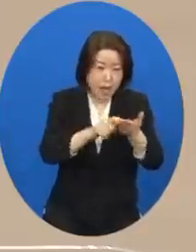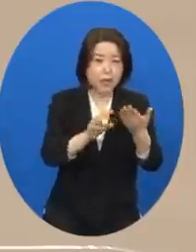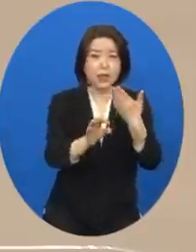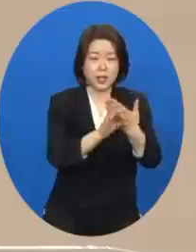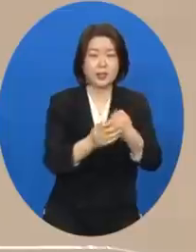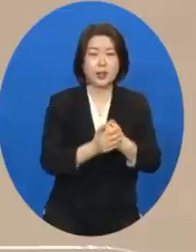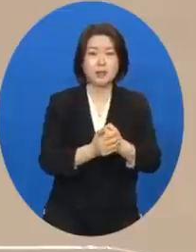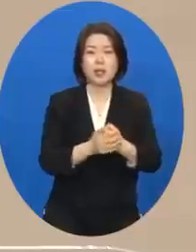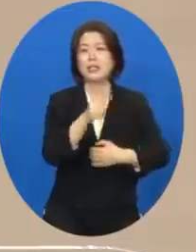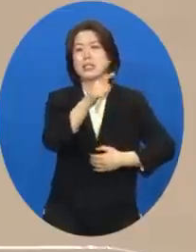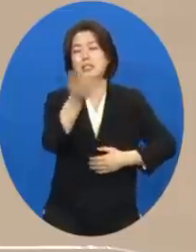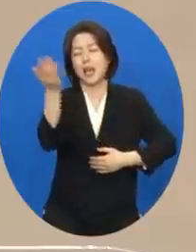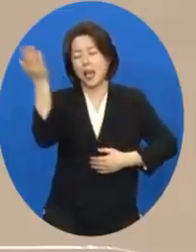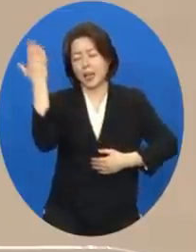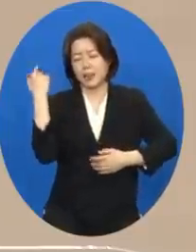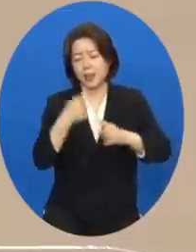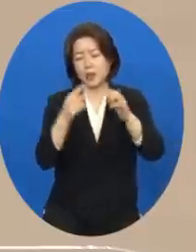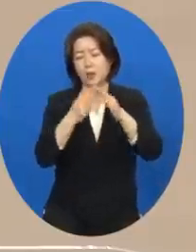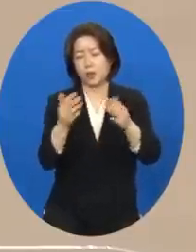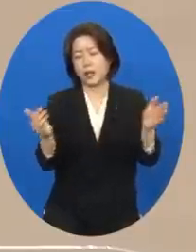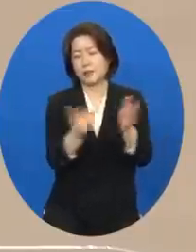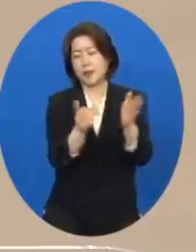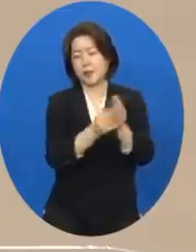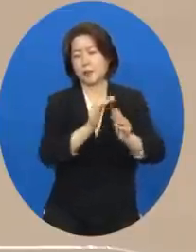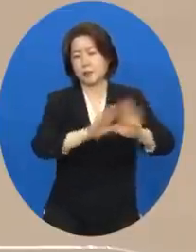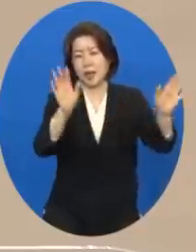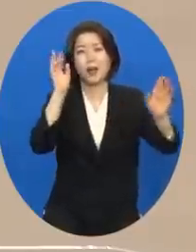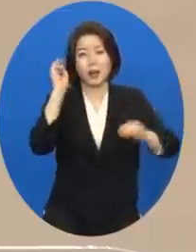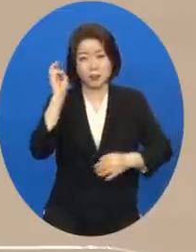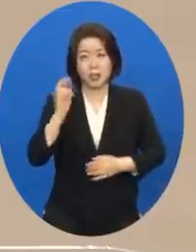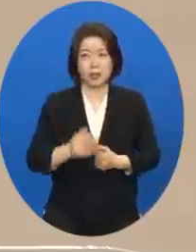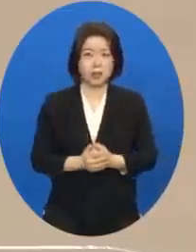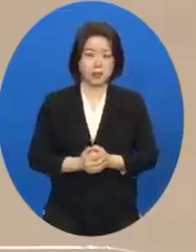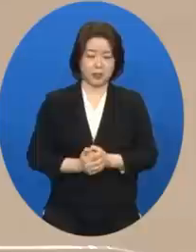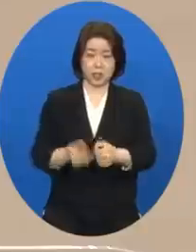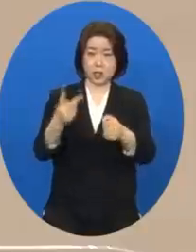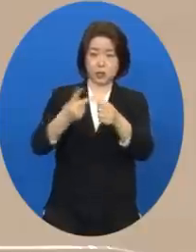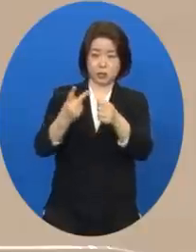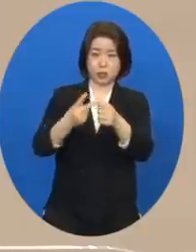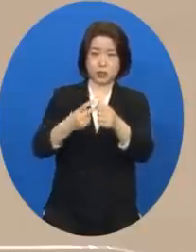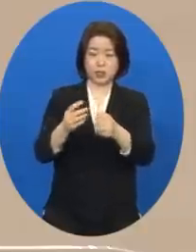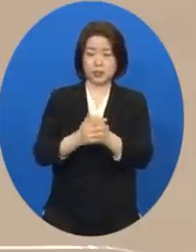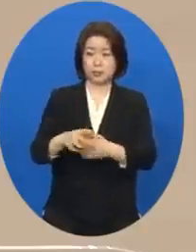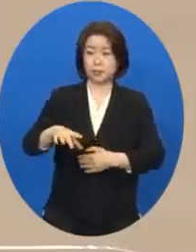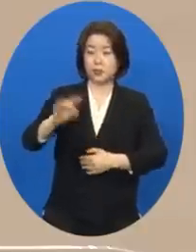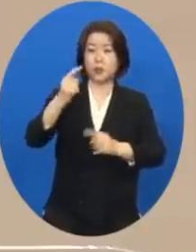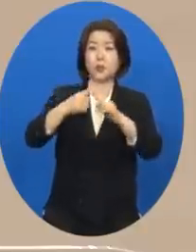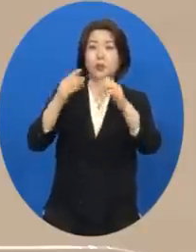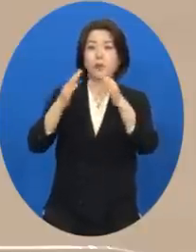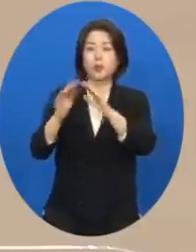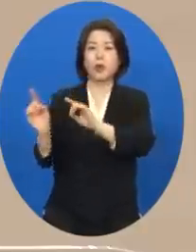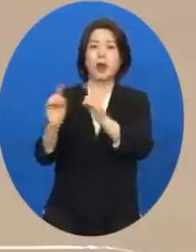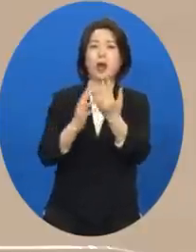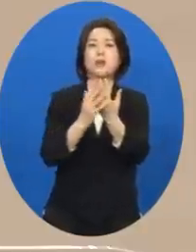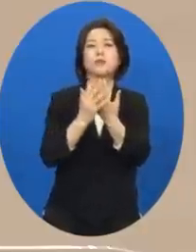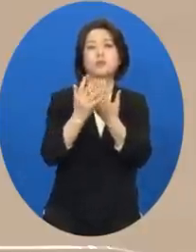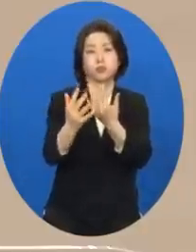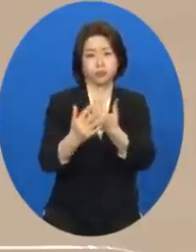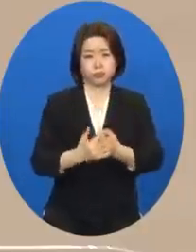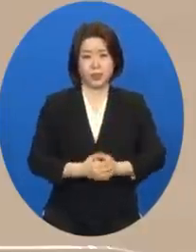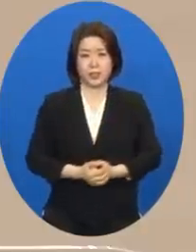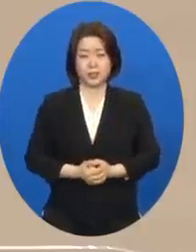교회는 끝났습니다 두번째는 초대교회 붕 이에요 5